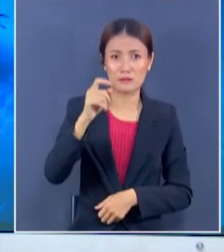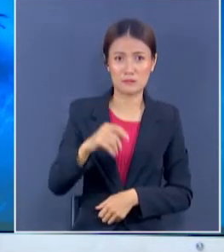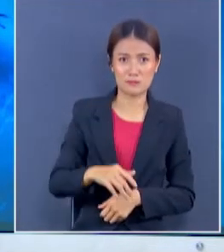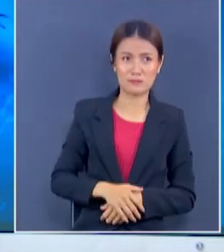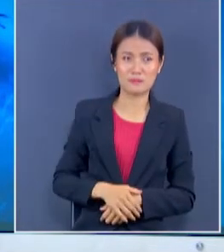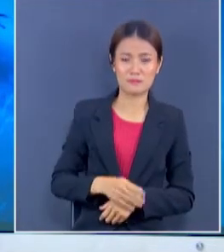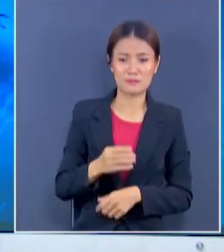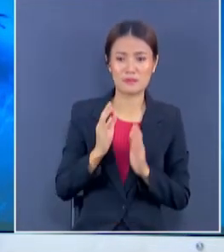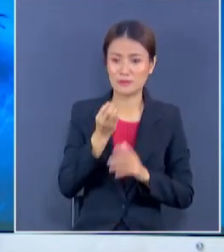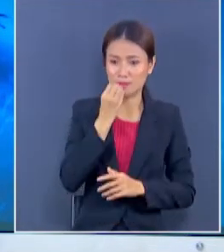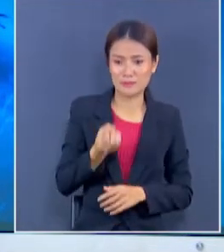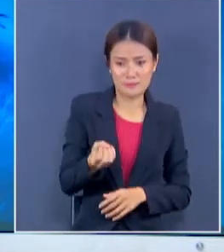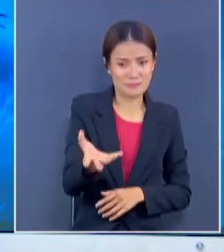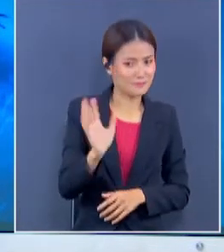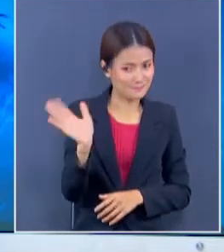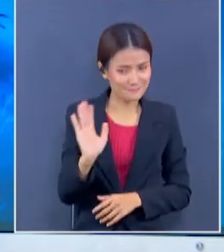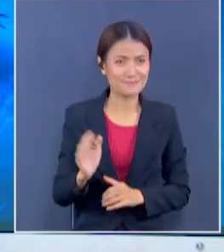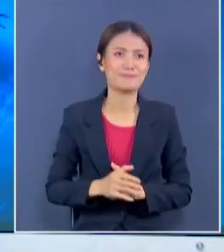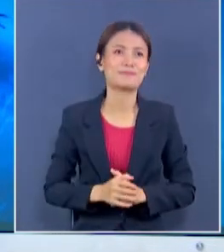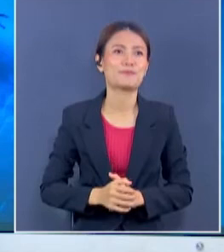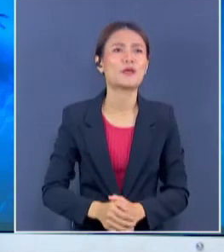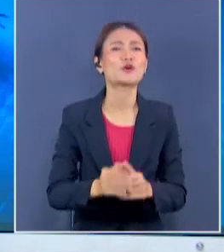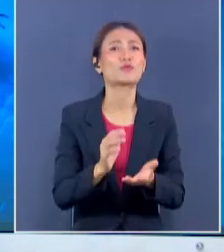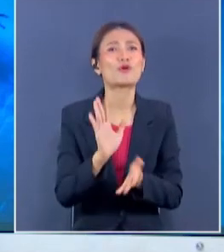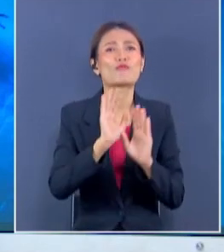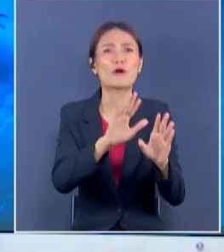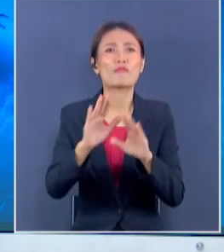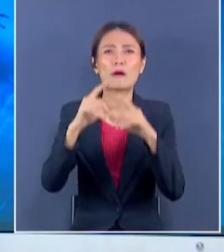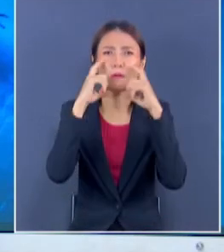หารนะ ก็ต้องช่วยกันนะคะคุณผู้ชมอย่าทิ้งเรียราดแบบนี้นะคะเพราะว่าเป็นขยะติดเชื้อ